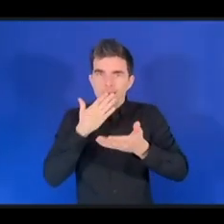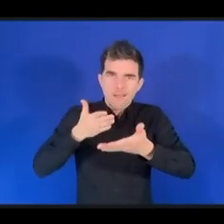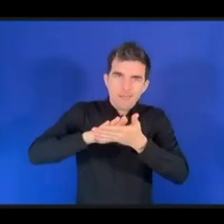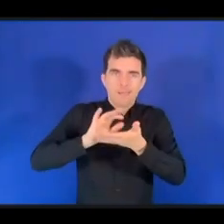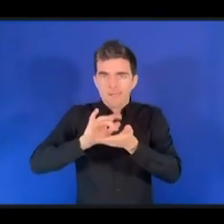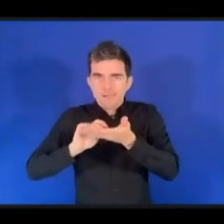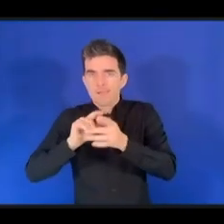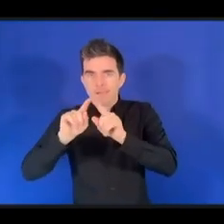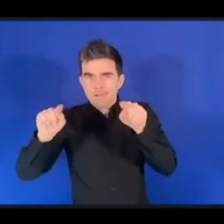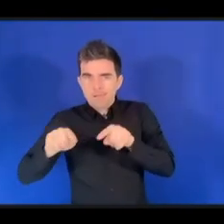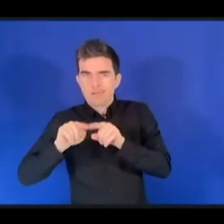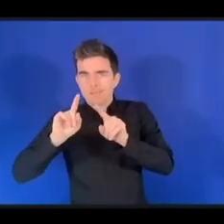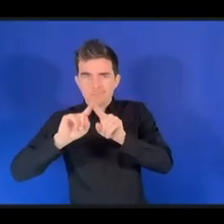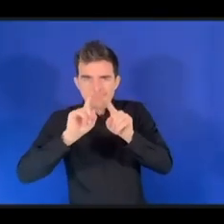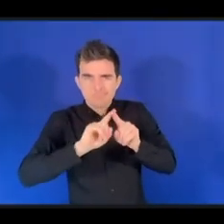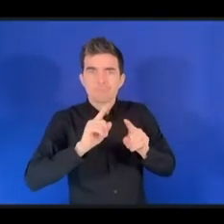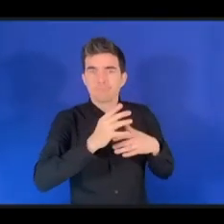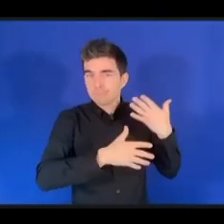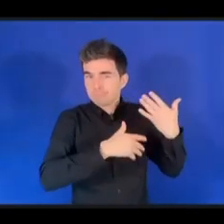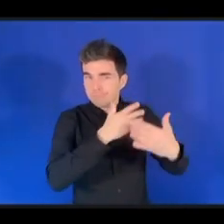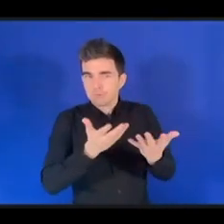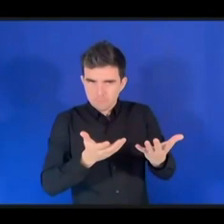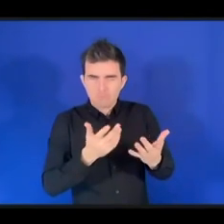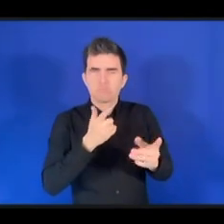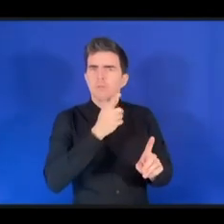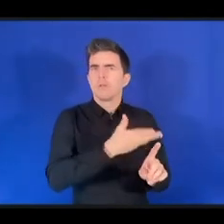有一幅画，